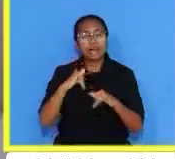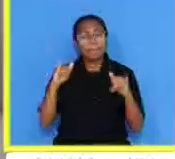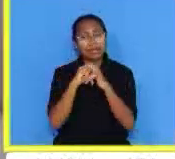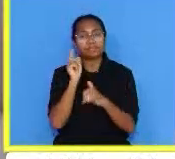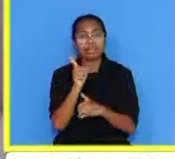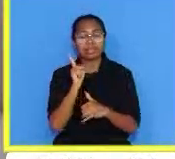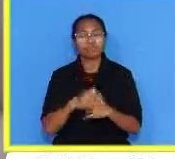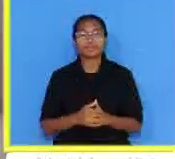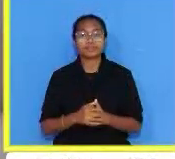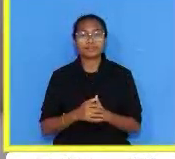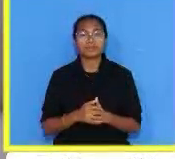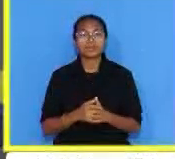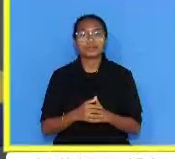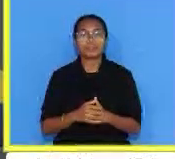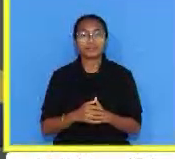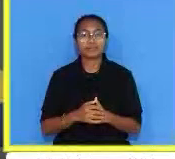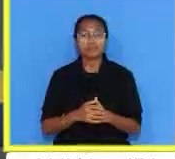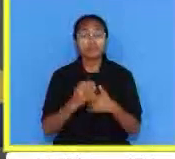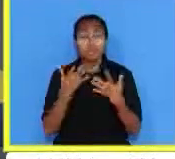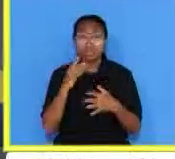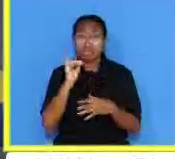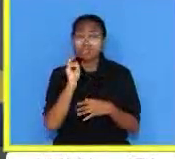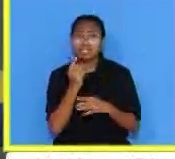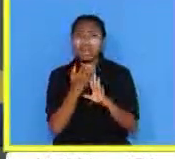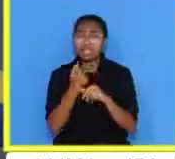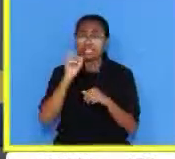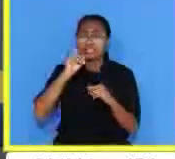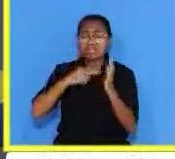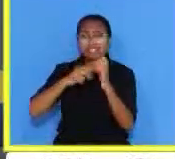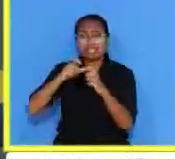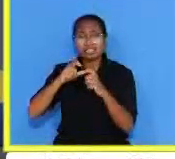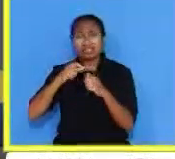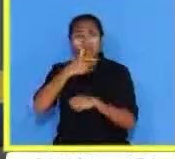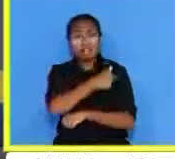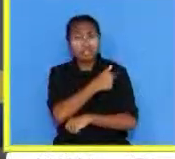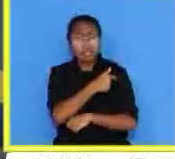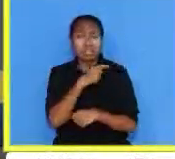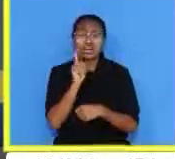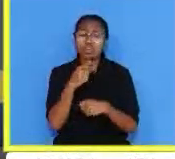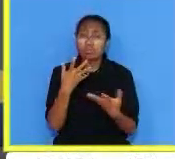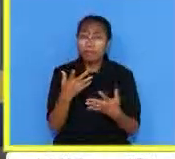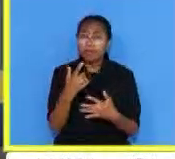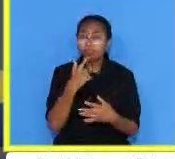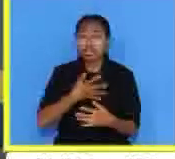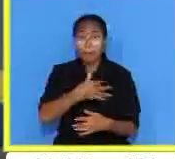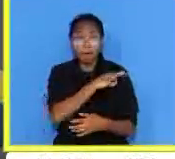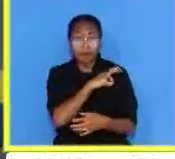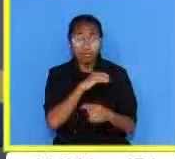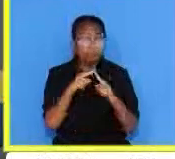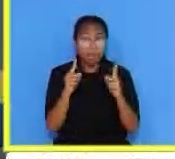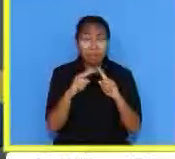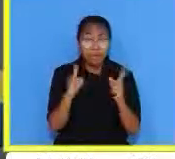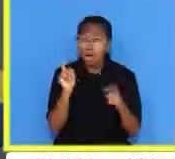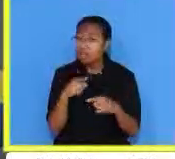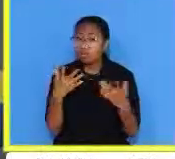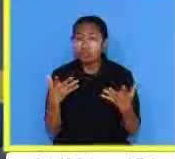baik. Kemudian dari jenis-jenis vaksin yang didistribusikan ini apakah memang manfaatnya berbeda-beda? Tentu masyarakat kan